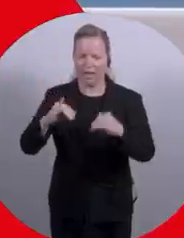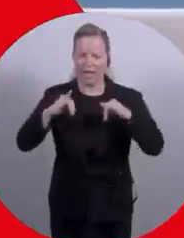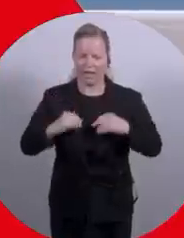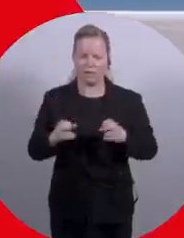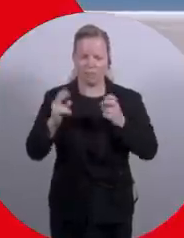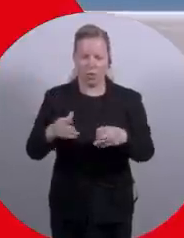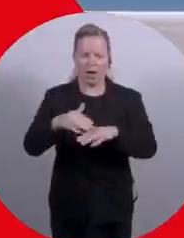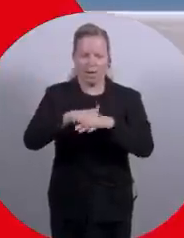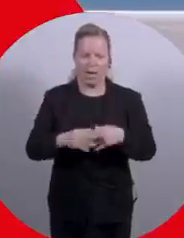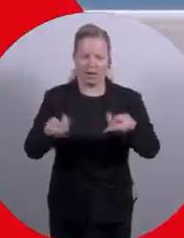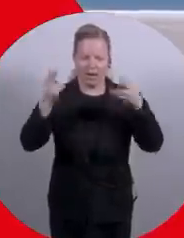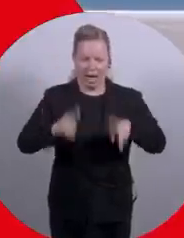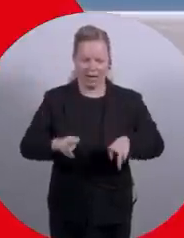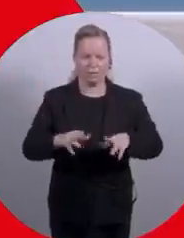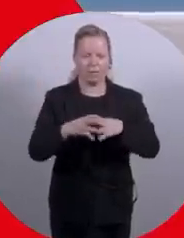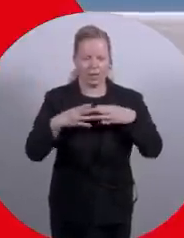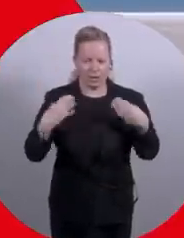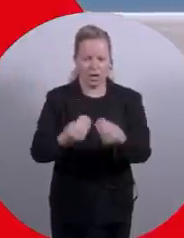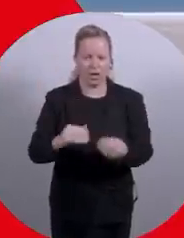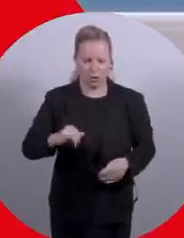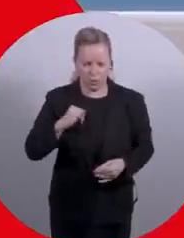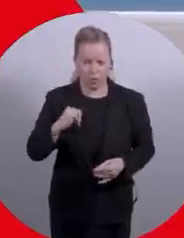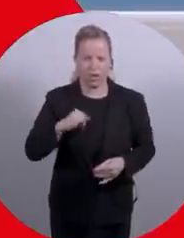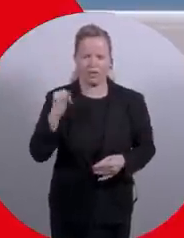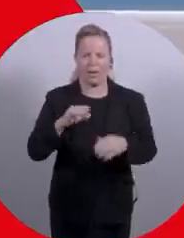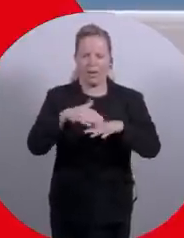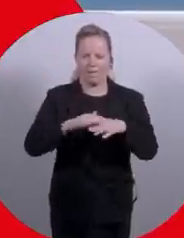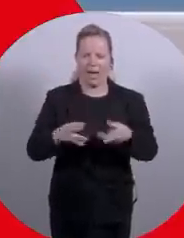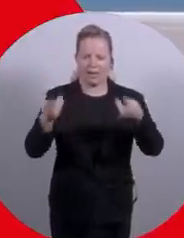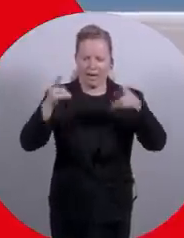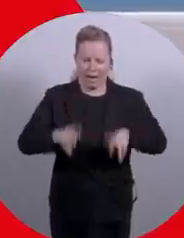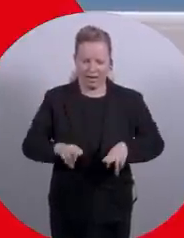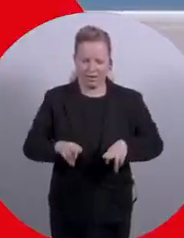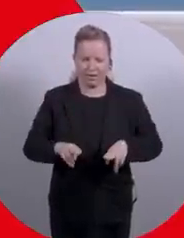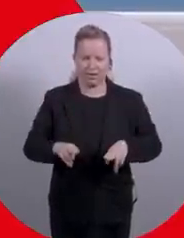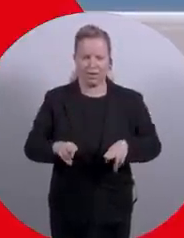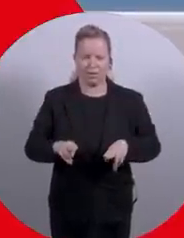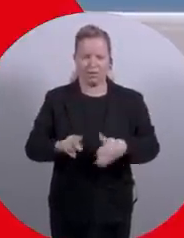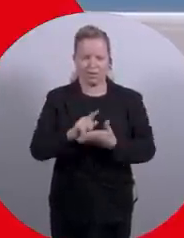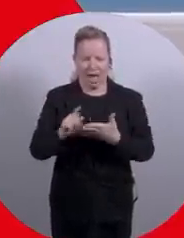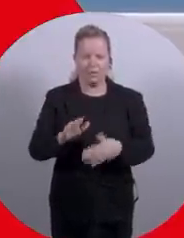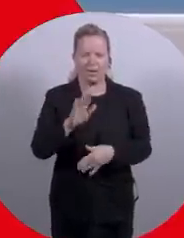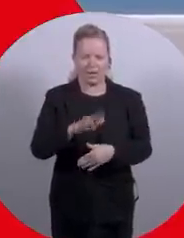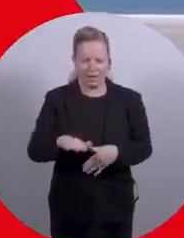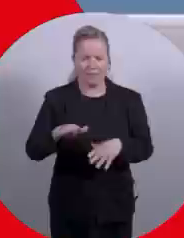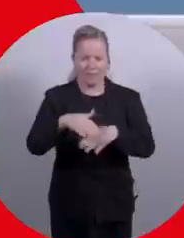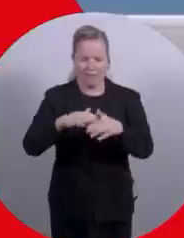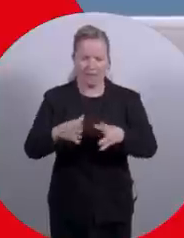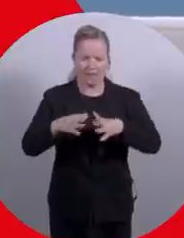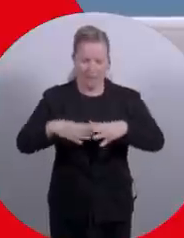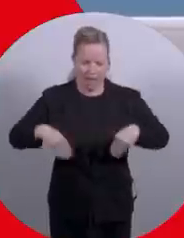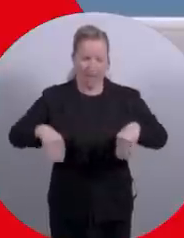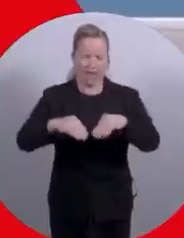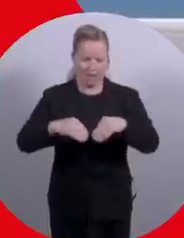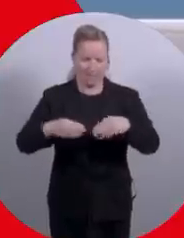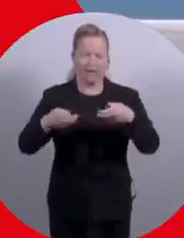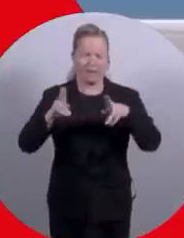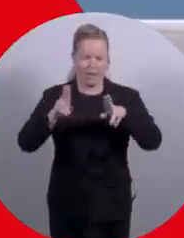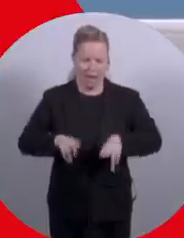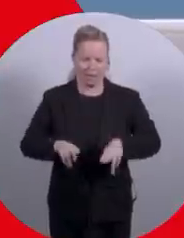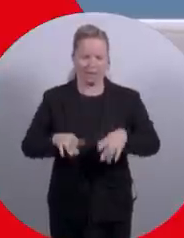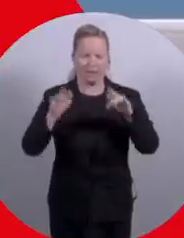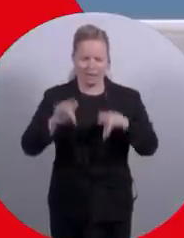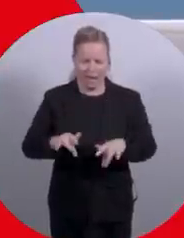Gemeinderat mit jungen GemeinderätInnen seit die mit Kind im Gemeinderat sind das muss auf jeden Fall Platz haben am Parteitag